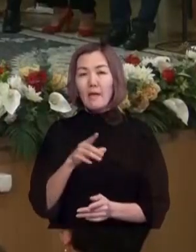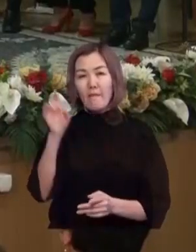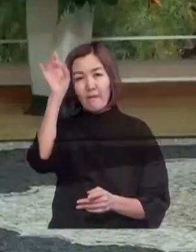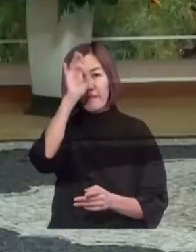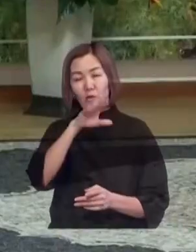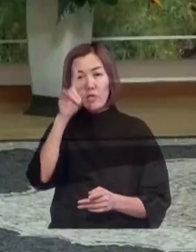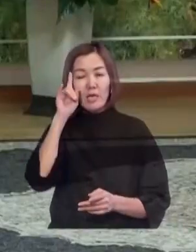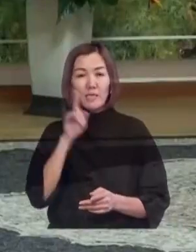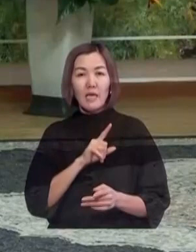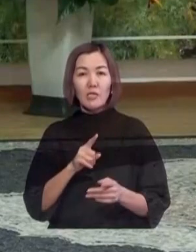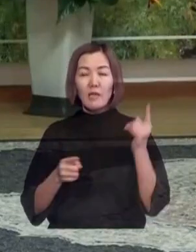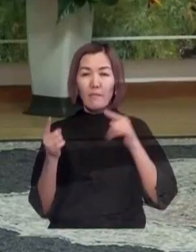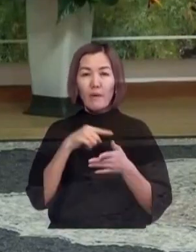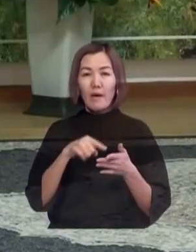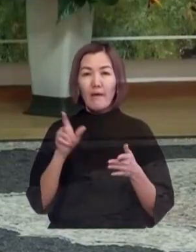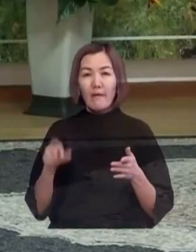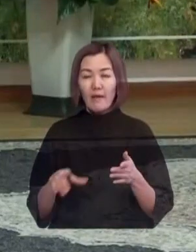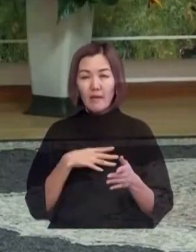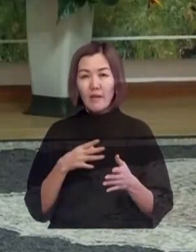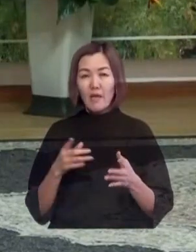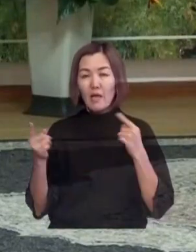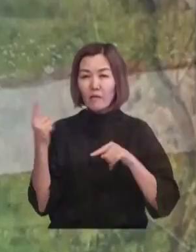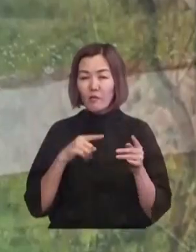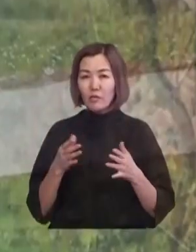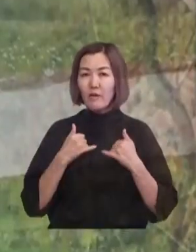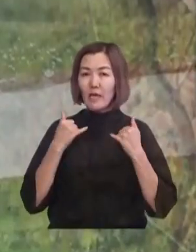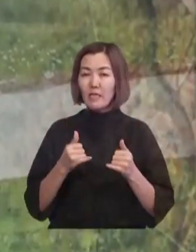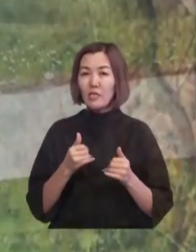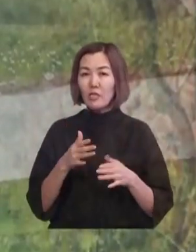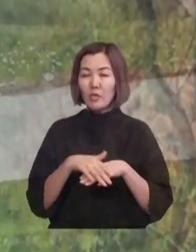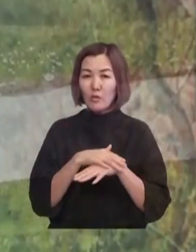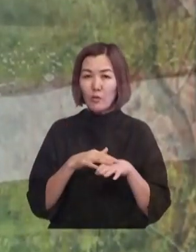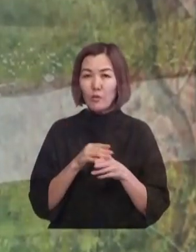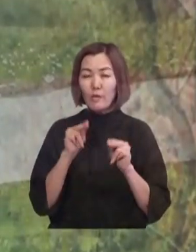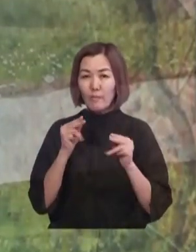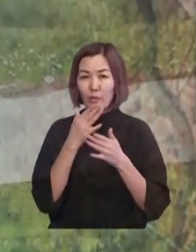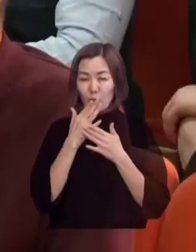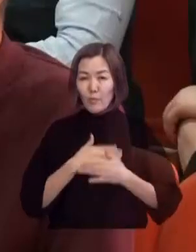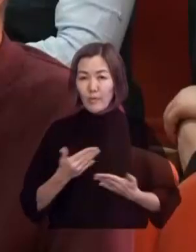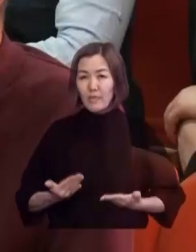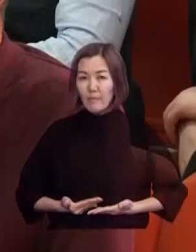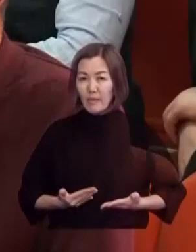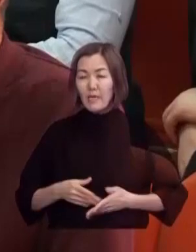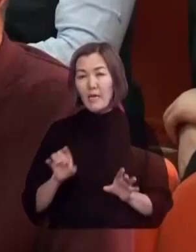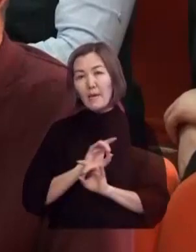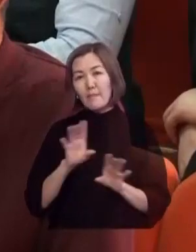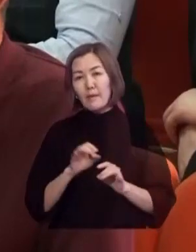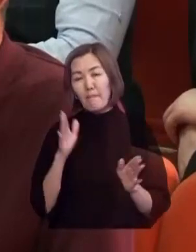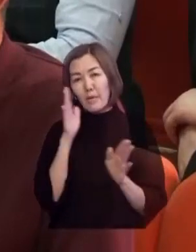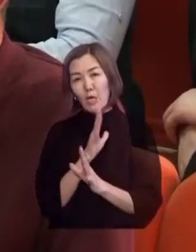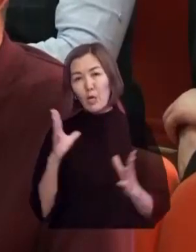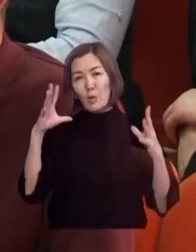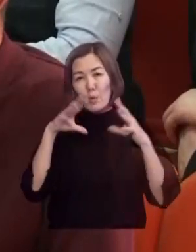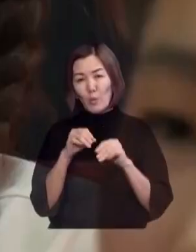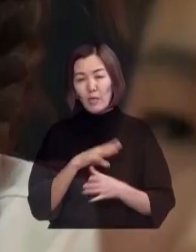выдающийся казахский поэт, чье творчество и отношение к миру основано на стремлении к истине бытия, к слиянию и гармонии с природой,